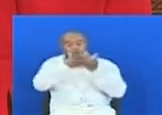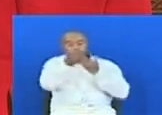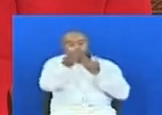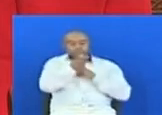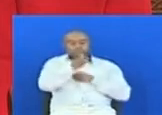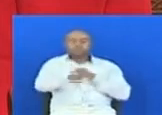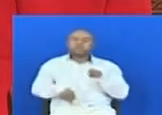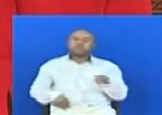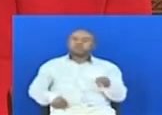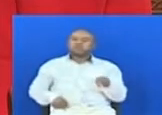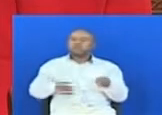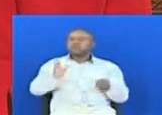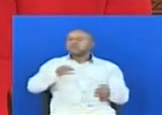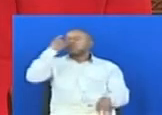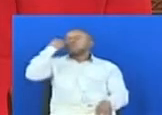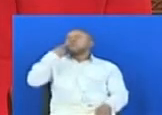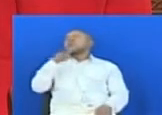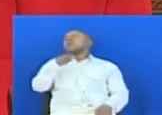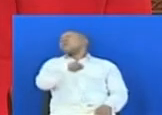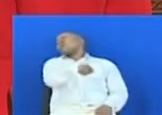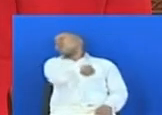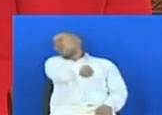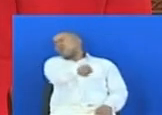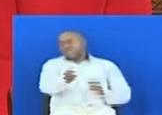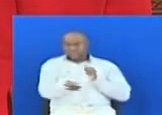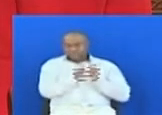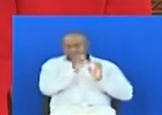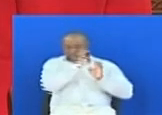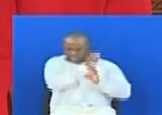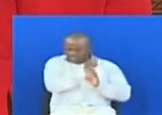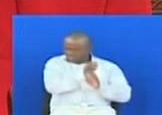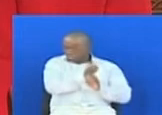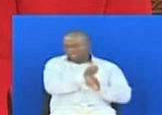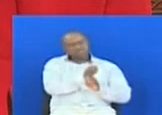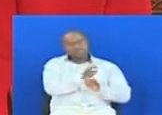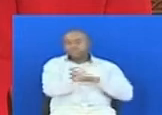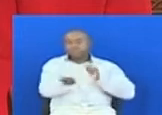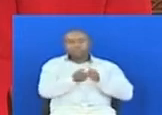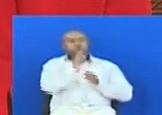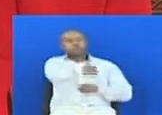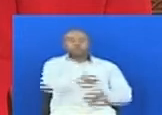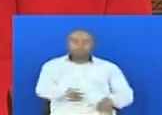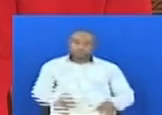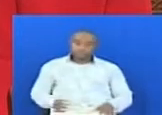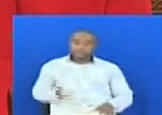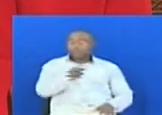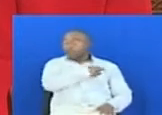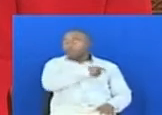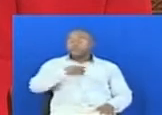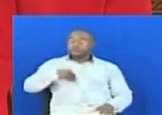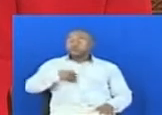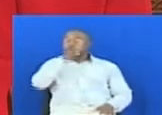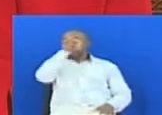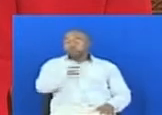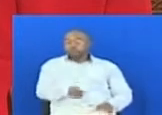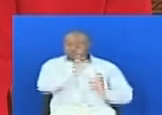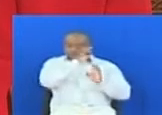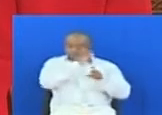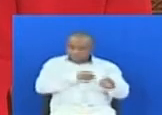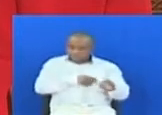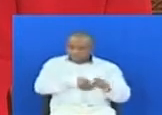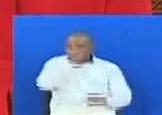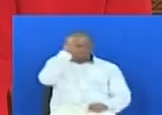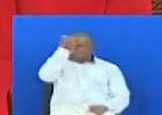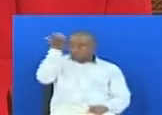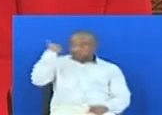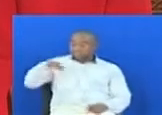yalikuja kufanya utafiti na kuona kwamba vipimo hivyo vina changamoto. Kwa hiyo Rais wetu ni mwanasayansi, na pia alikumbuka alipokuwa anafundisha masomo